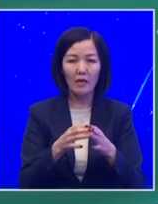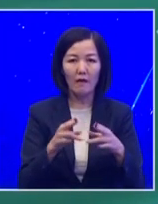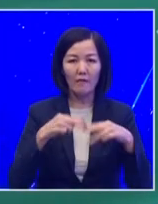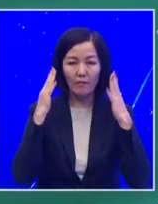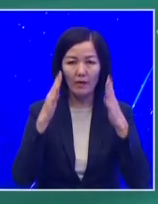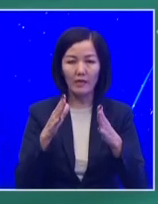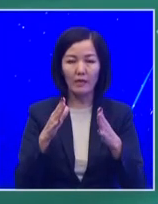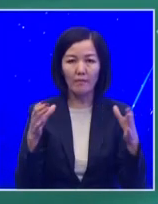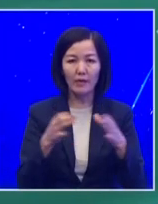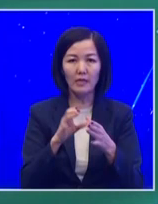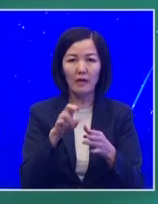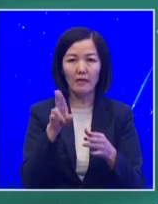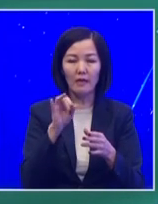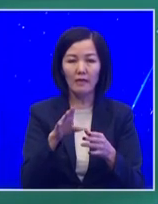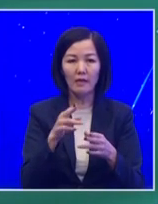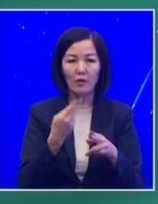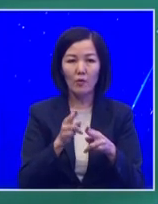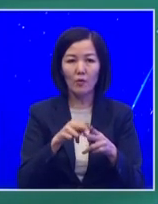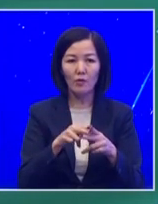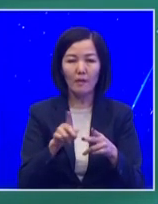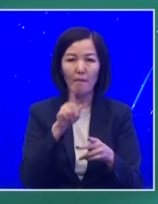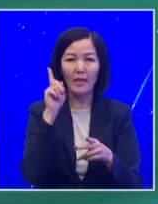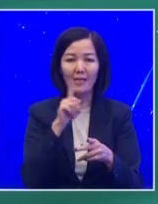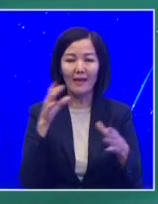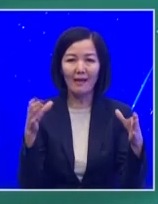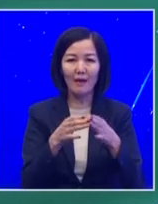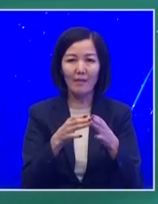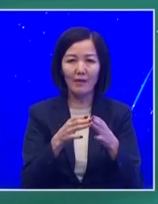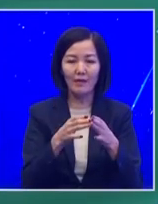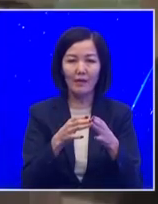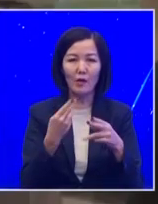в партии «Адал» среди всех партий самая молодая команда и